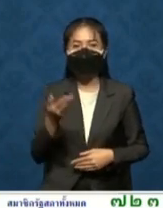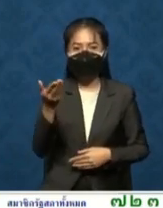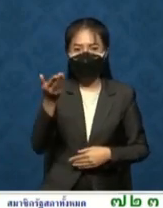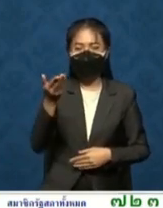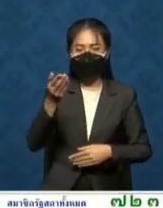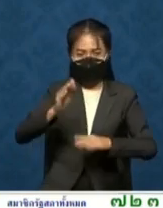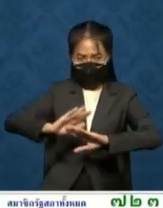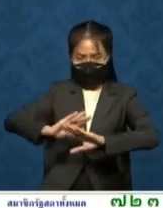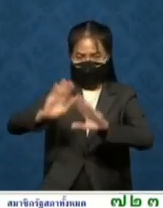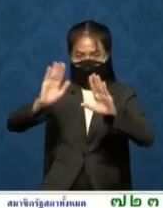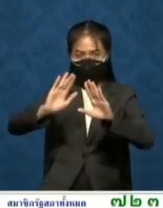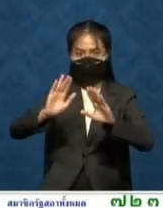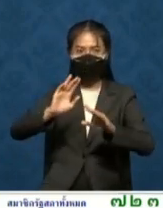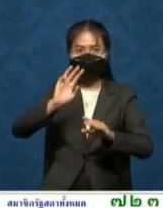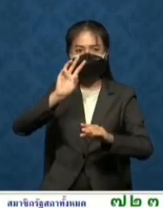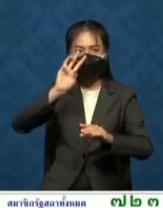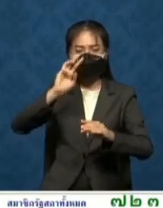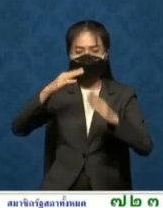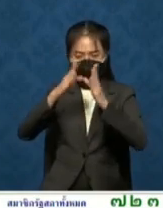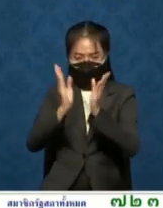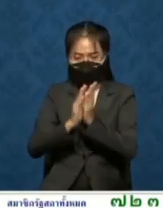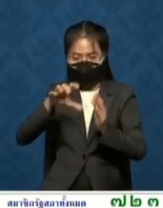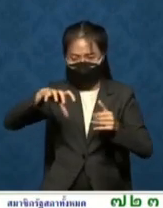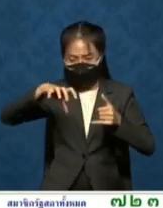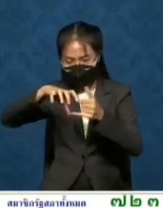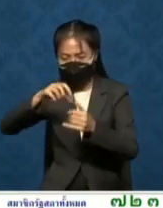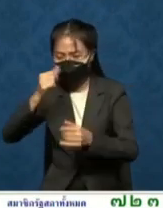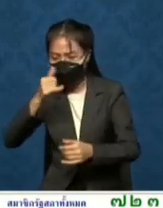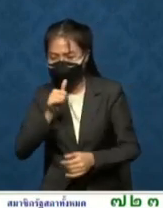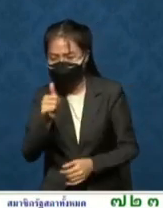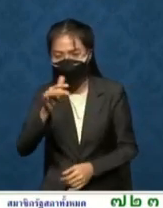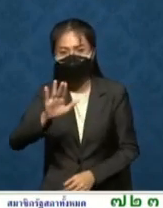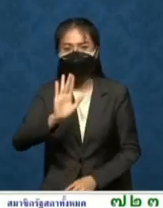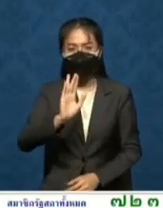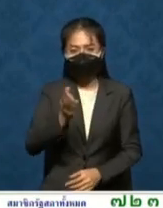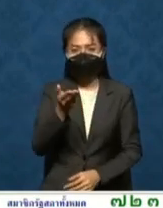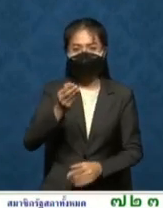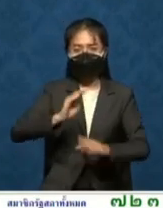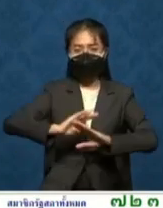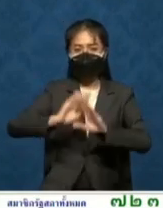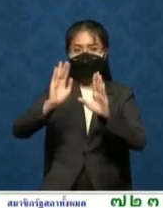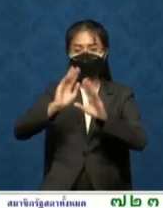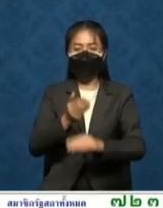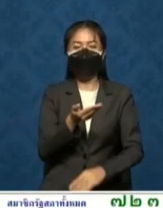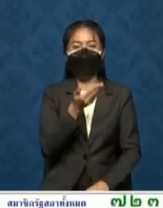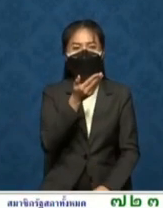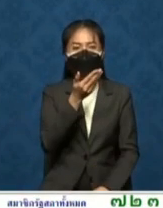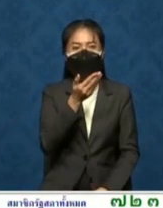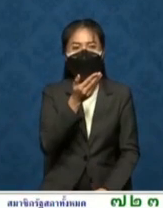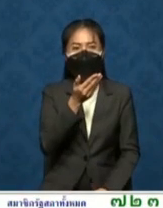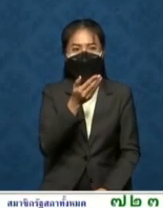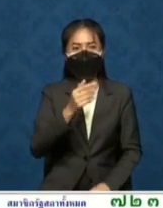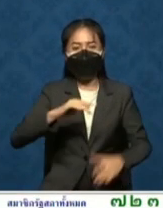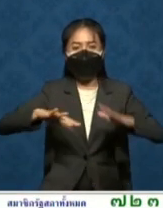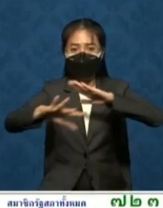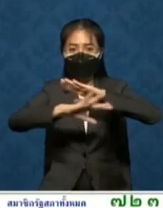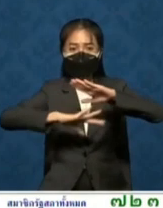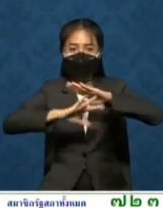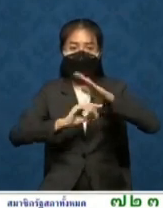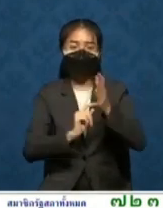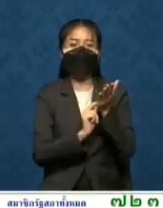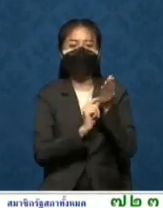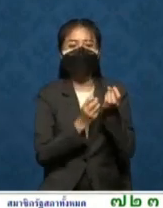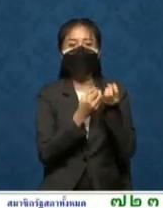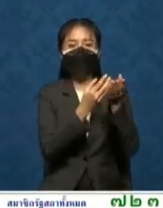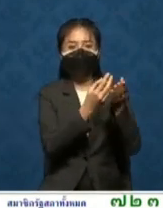อนในคำว่าวัดหนึ่งเข้าไม่ได้เลยถอนนะครับ ครับเรื่องนี้เป็นข้อเท็จจริงฮะเดี๋ยวให้ประธานท่านเดี๋ยวผมส่งหลักฐานให้ท่านประธานดูเลยครับ